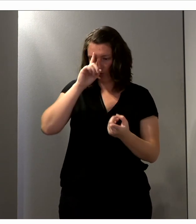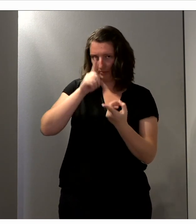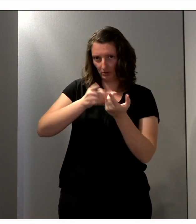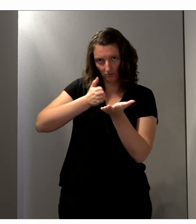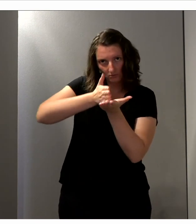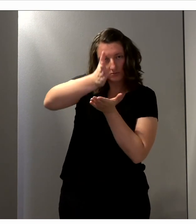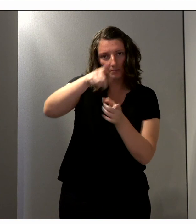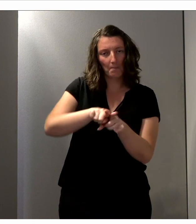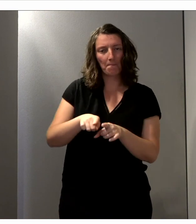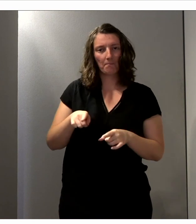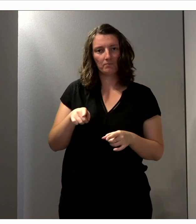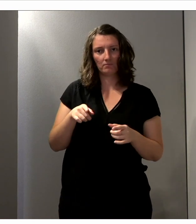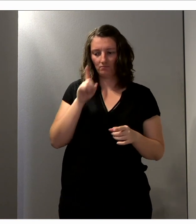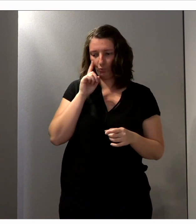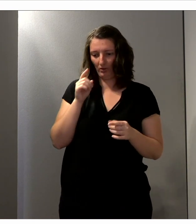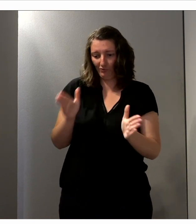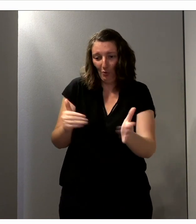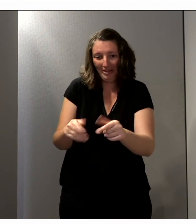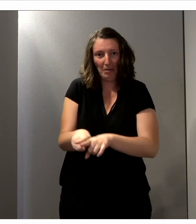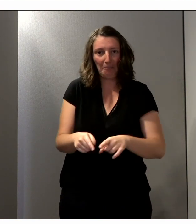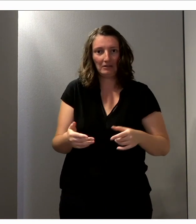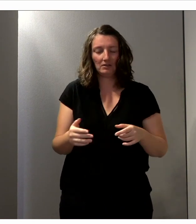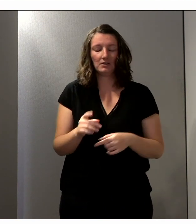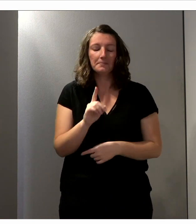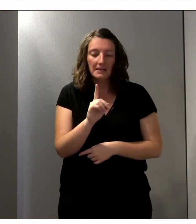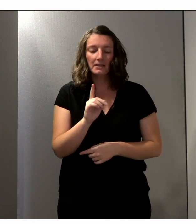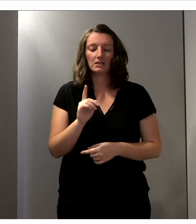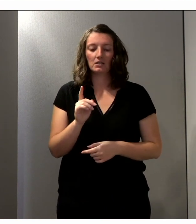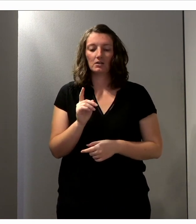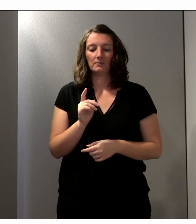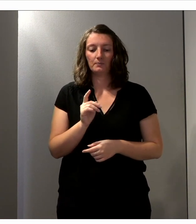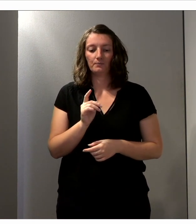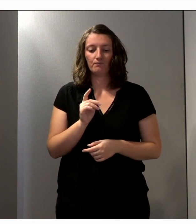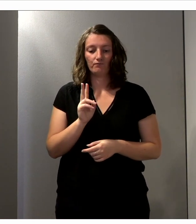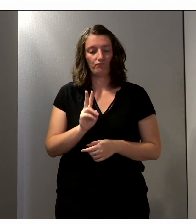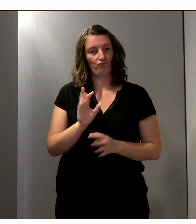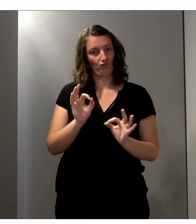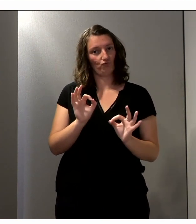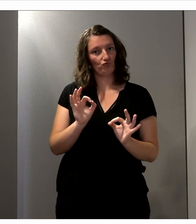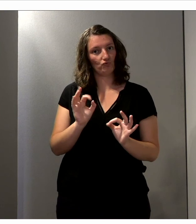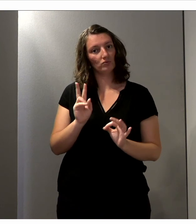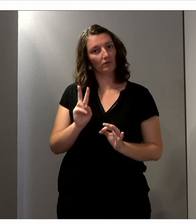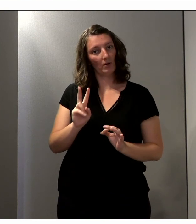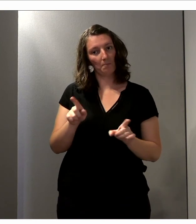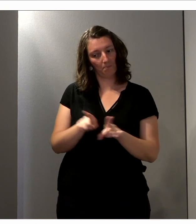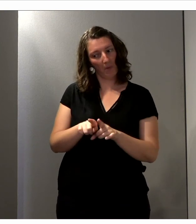le même marché, sauf que on était bien dans la même